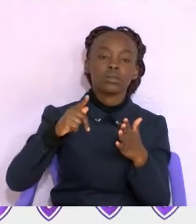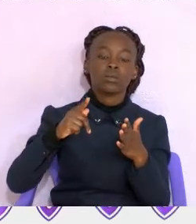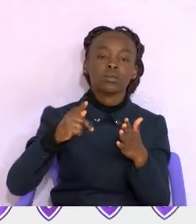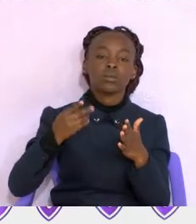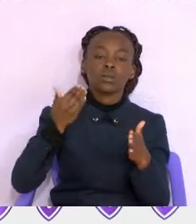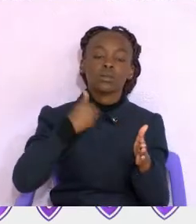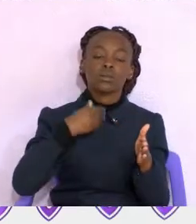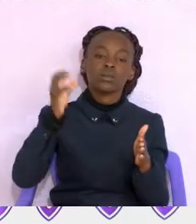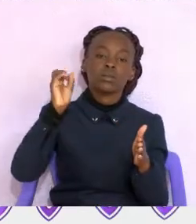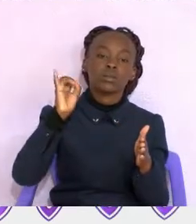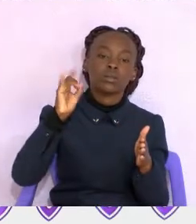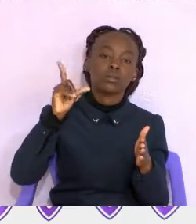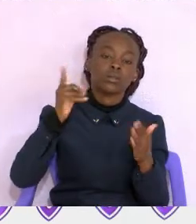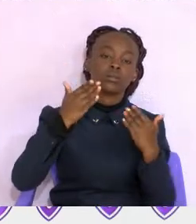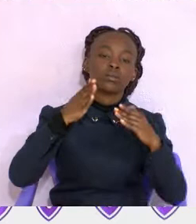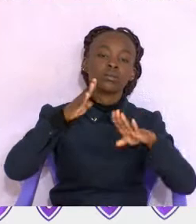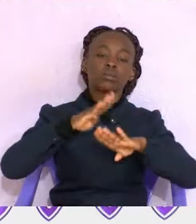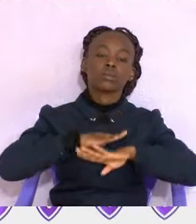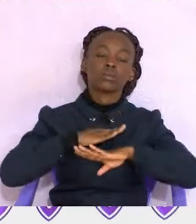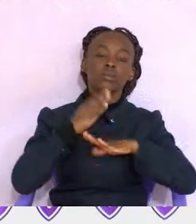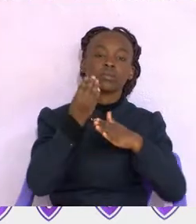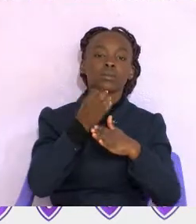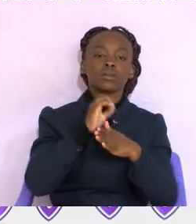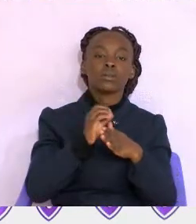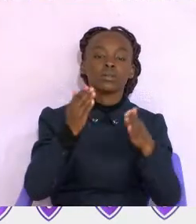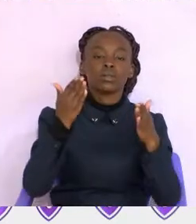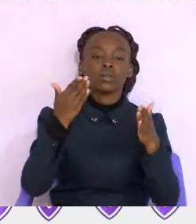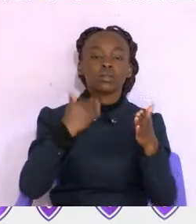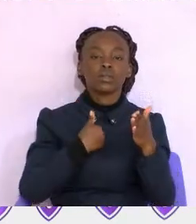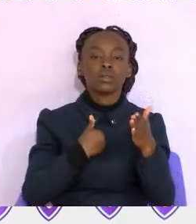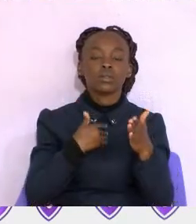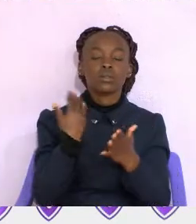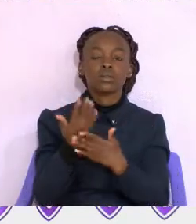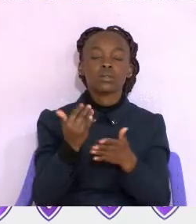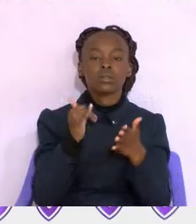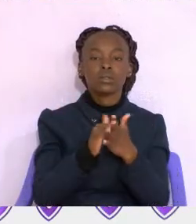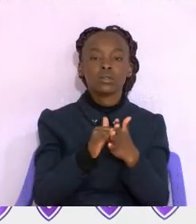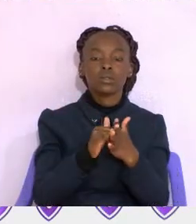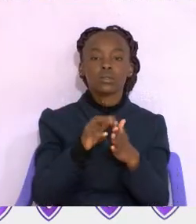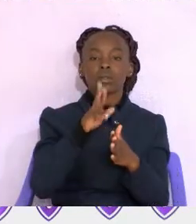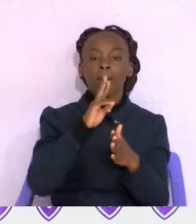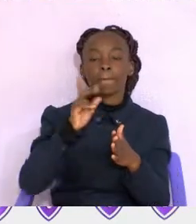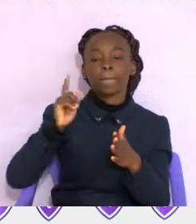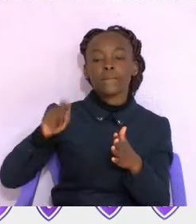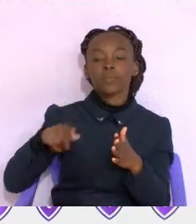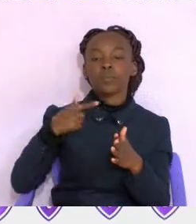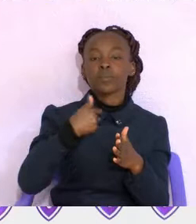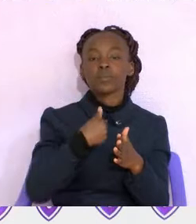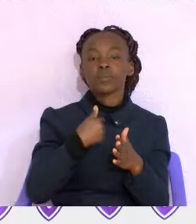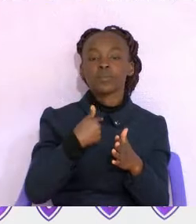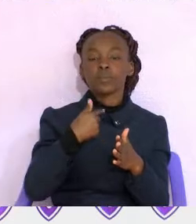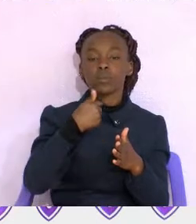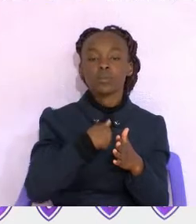kutosha, hata kama hii meli iko na vile vifaa vile vinahitajika, mitambo za kisasa, mimi